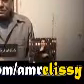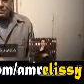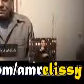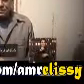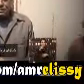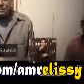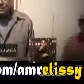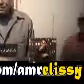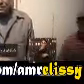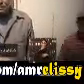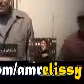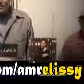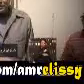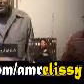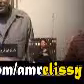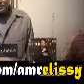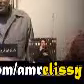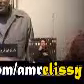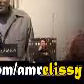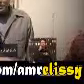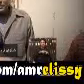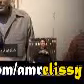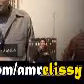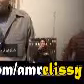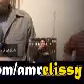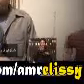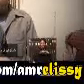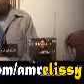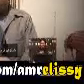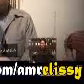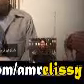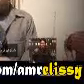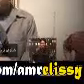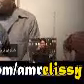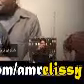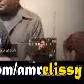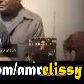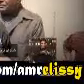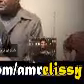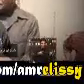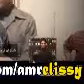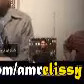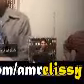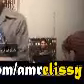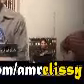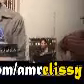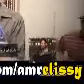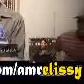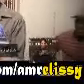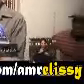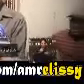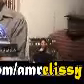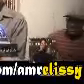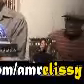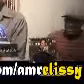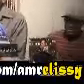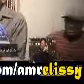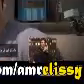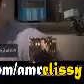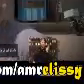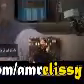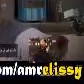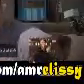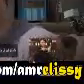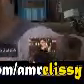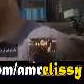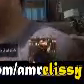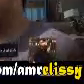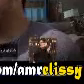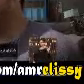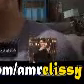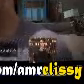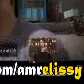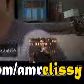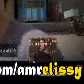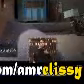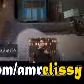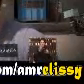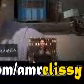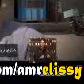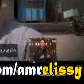المية. وبنعاني من الصرف الصحي، عندي بيتي على شارع بيتي تشرق وقع. الصحة هنا